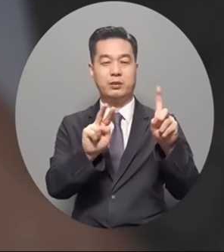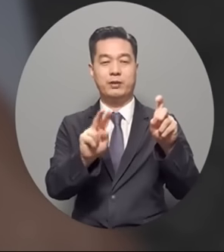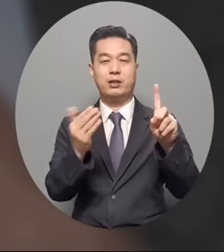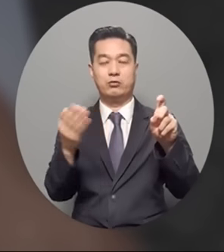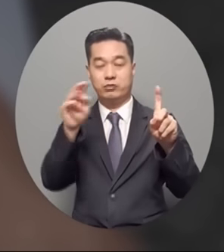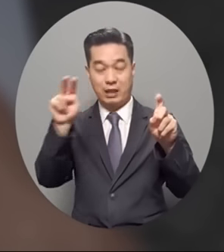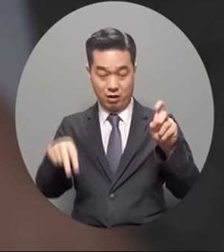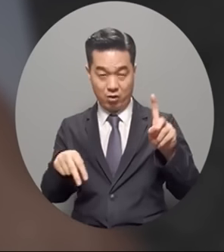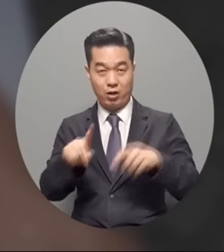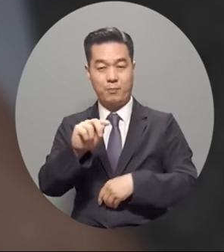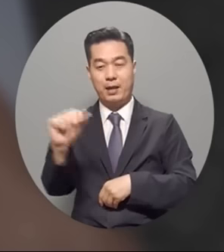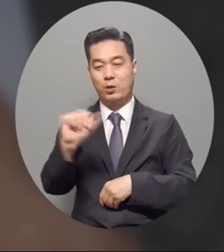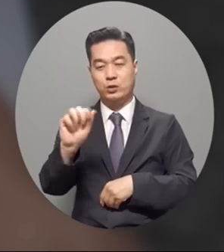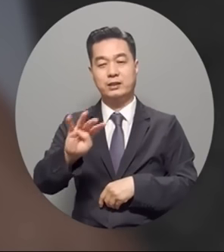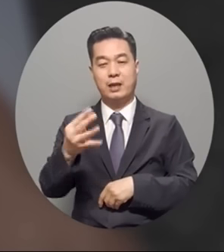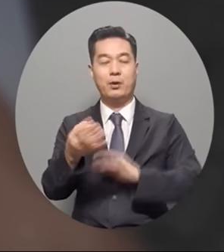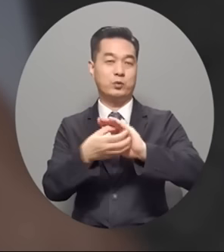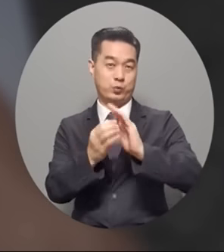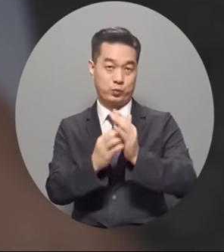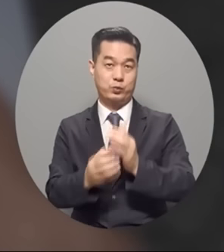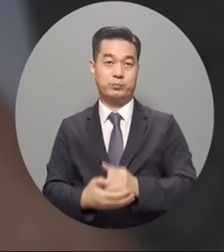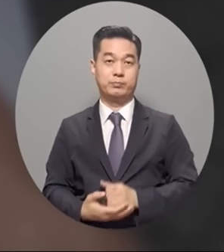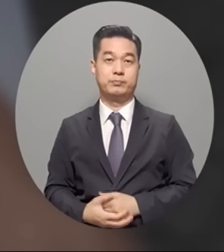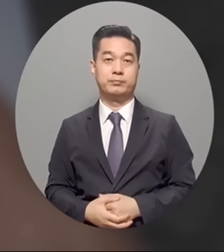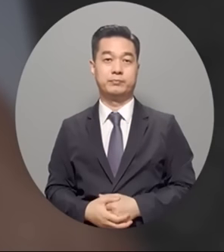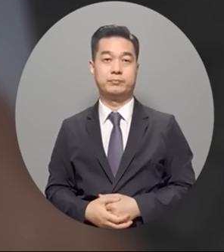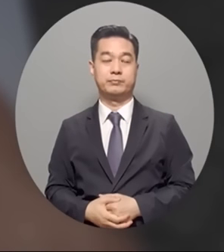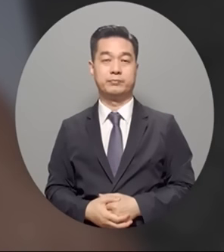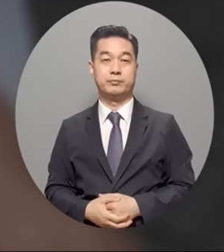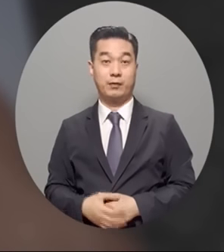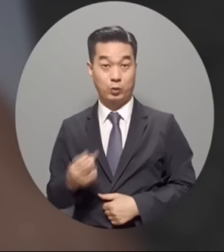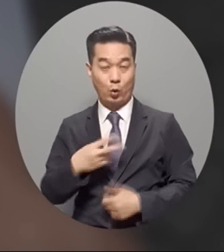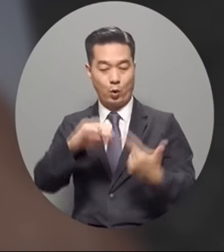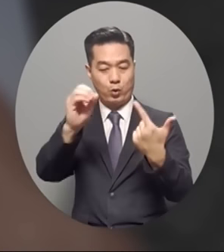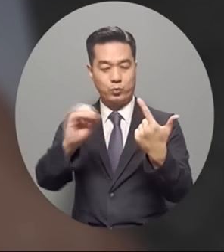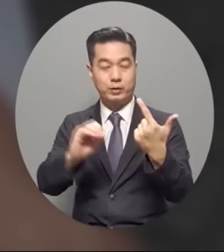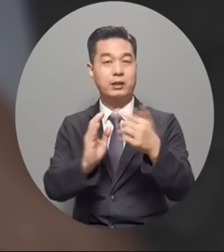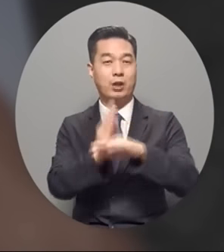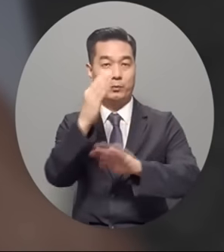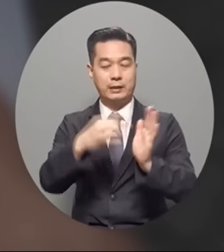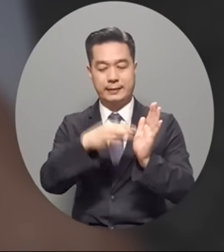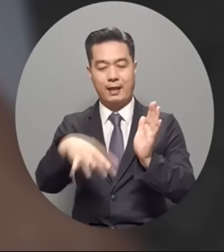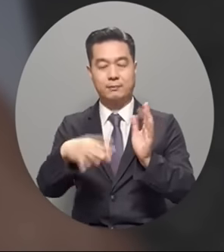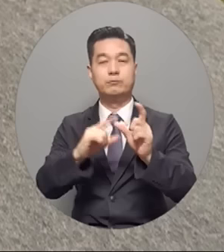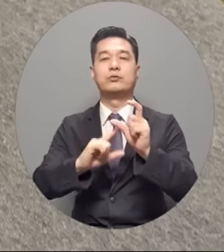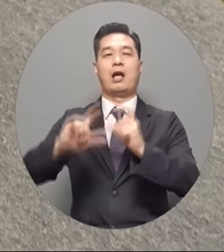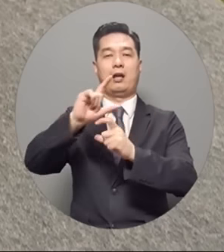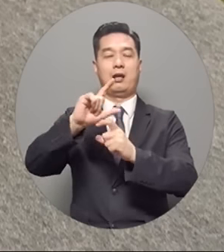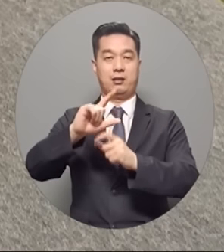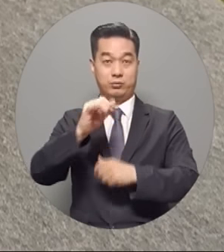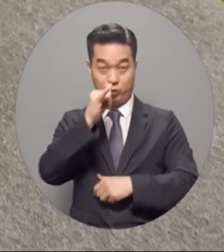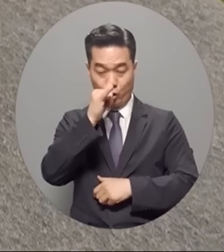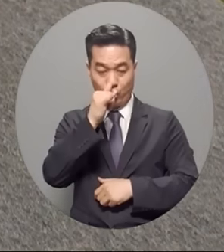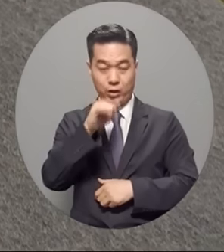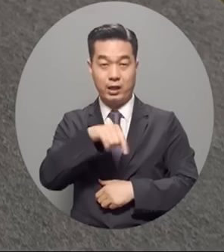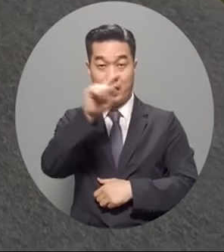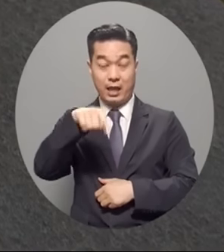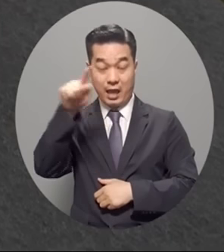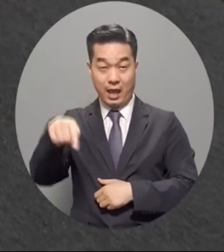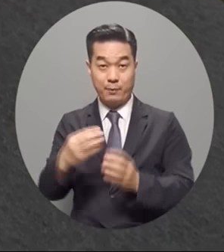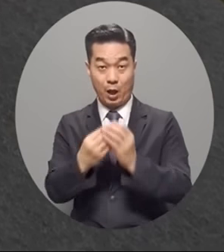돈 15,400원이 넘습니다. 여기에 6%가 넘는 세금이 추가됩니다. 햄버거 단품